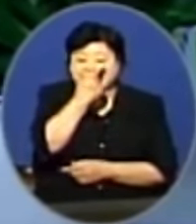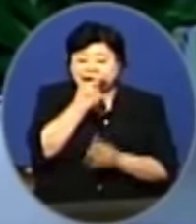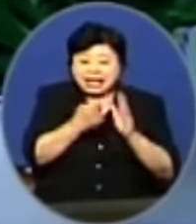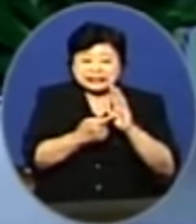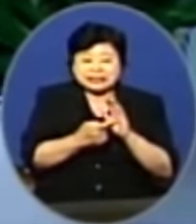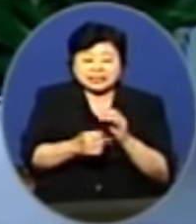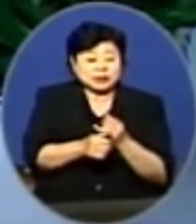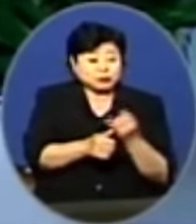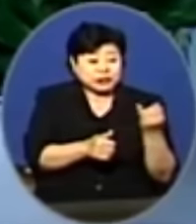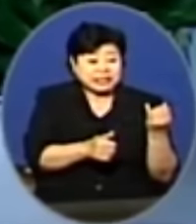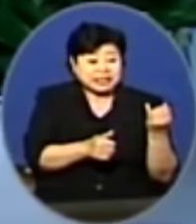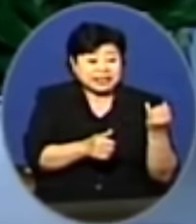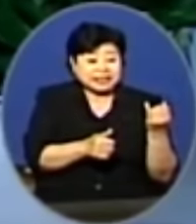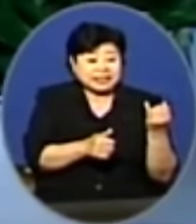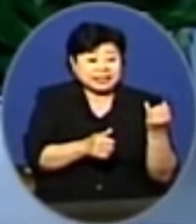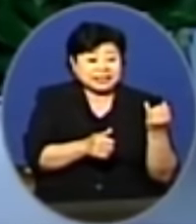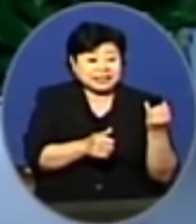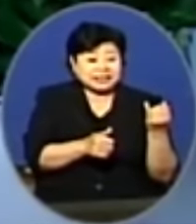부인이